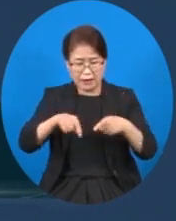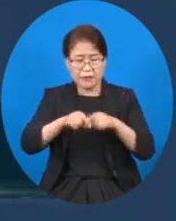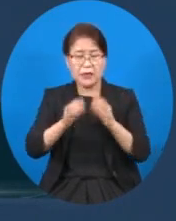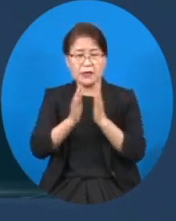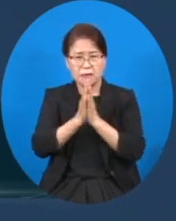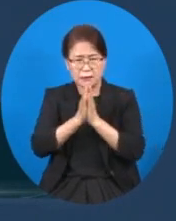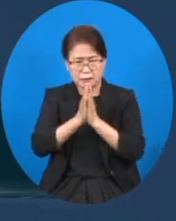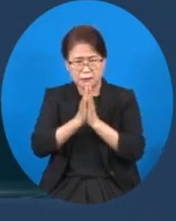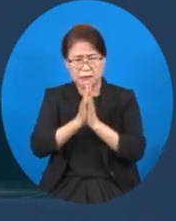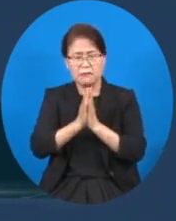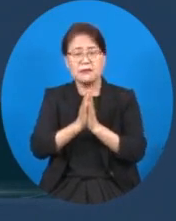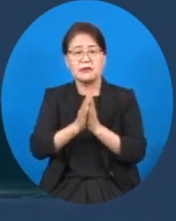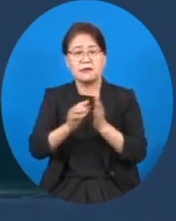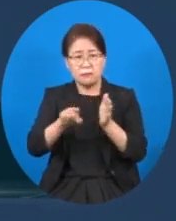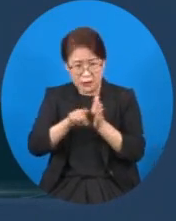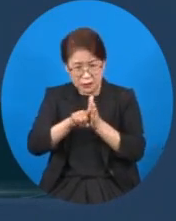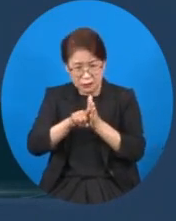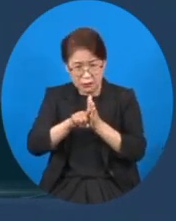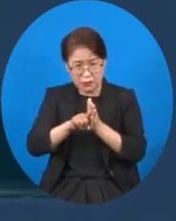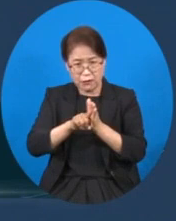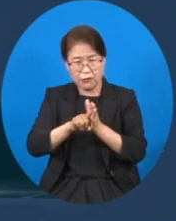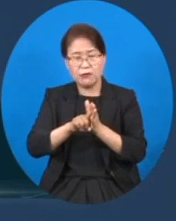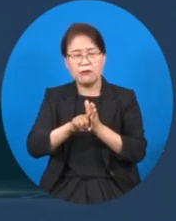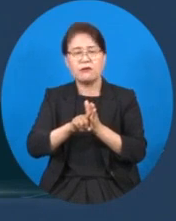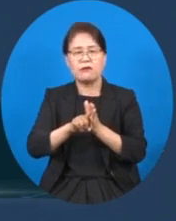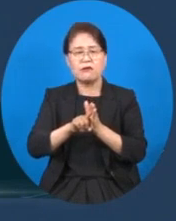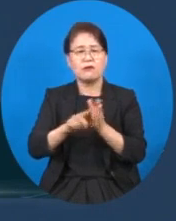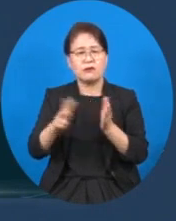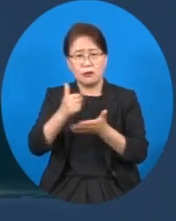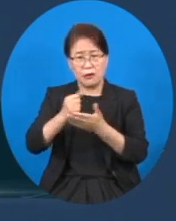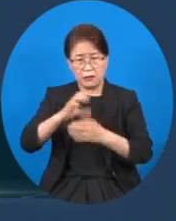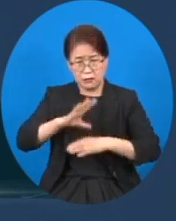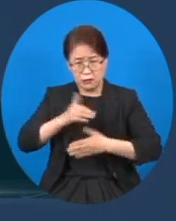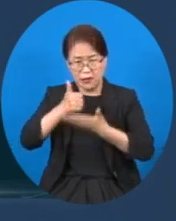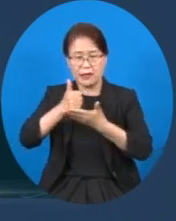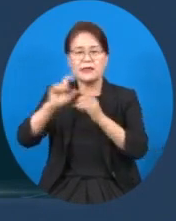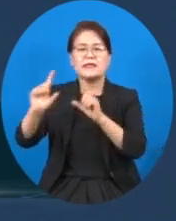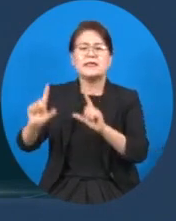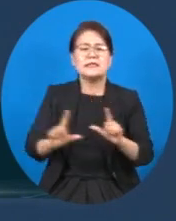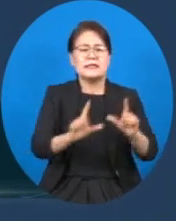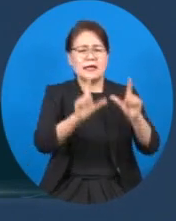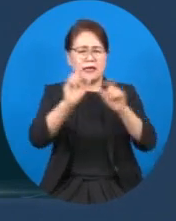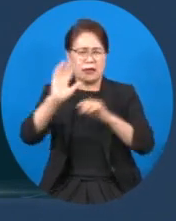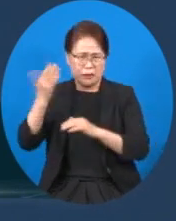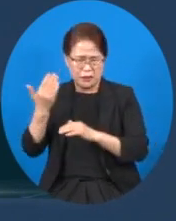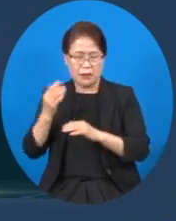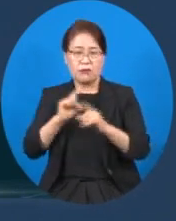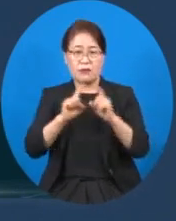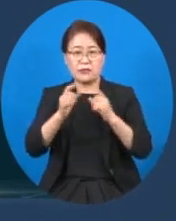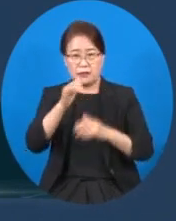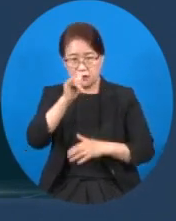믿음의 세대를 이루어서 여호와를 경외하는 삶을 살아야 한다라고 말씀하십니다.